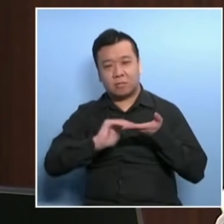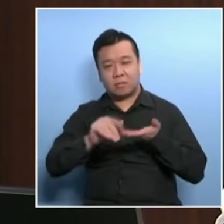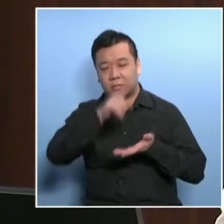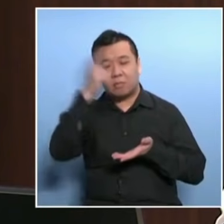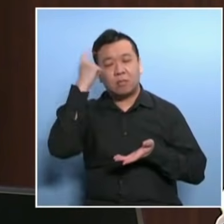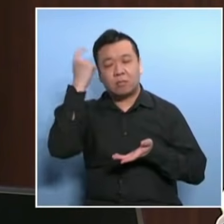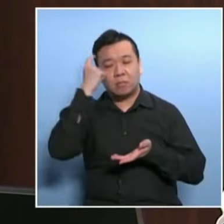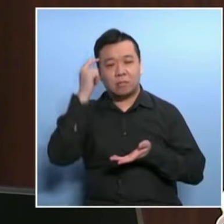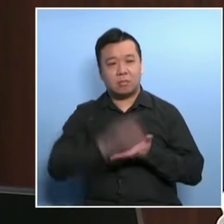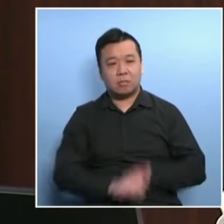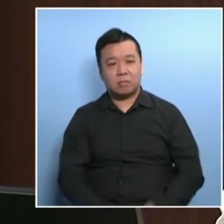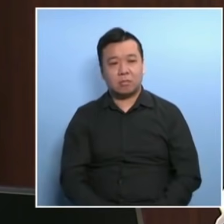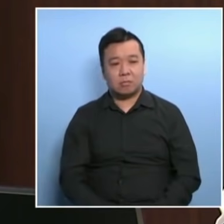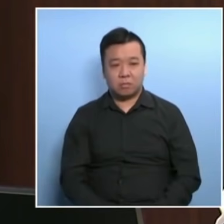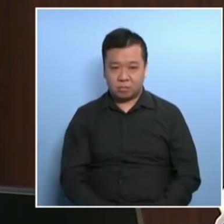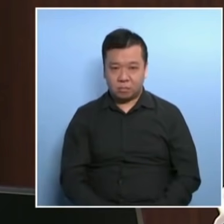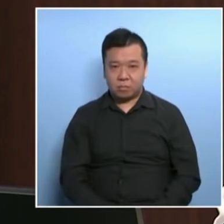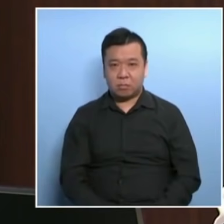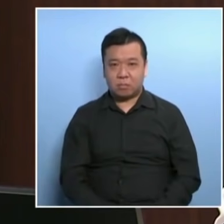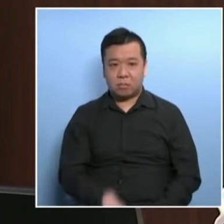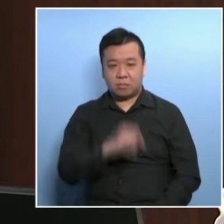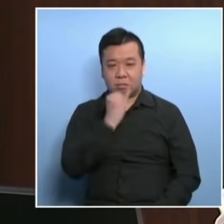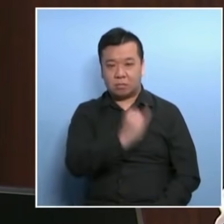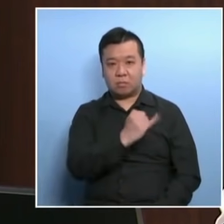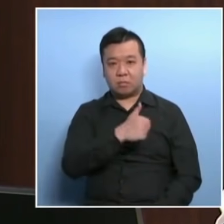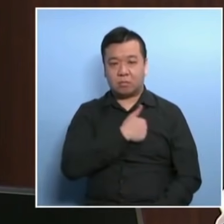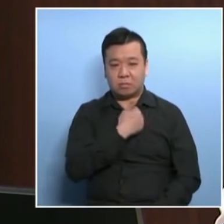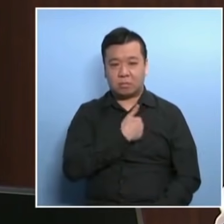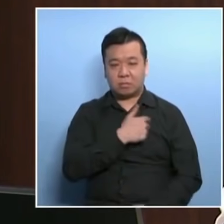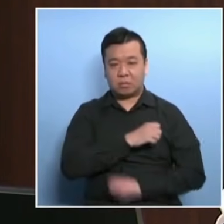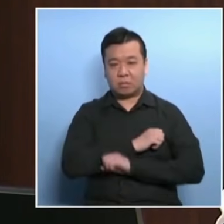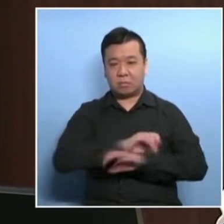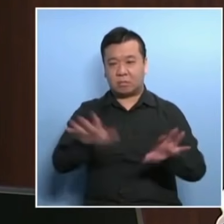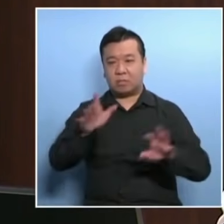但一個不好的老師就影響幾百個學生的。